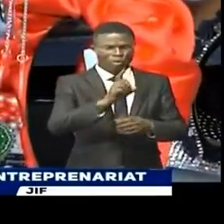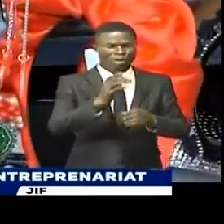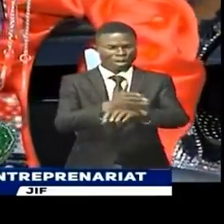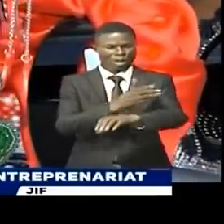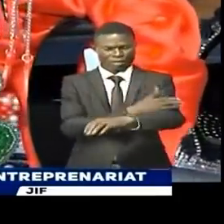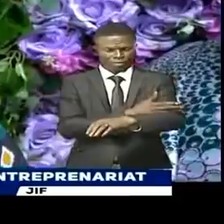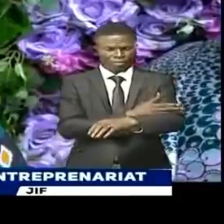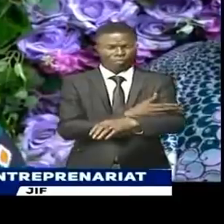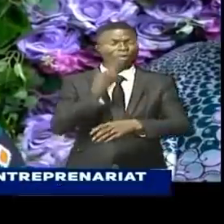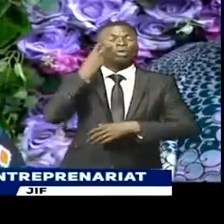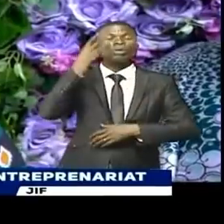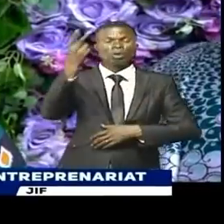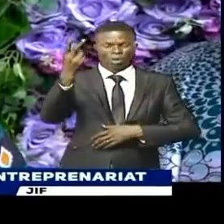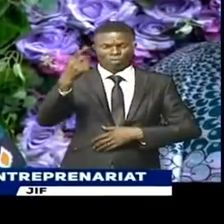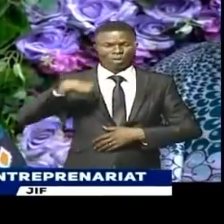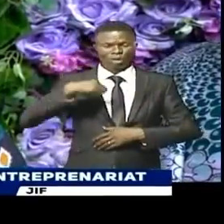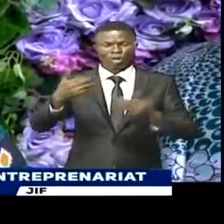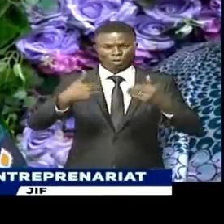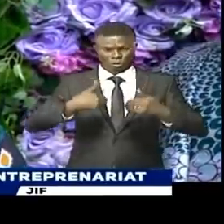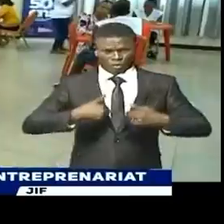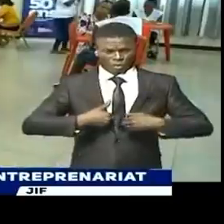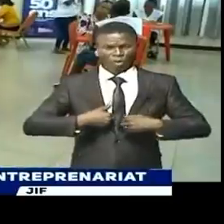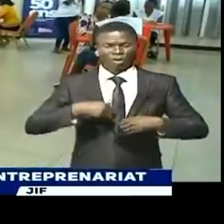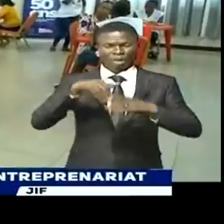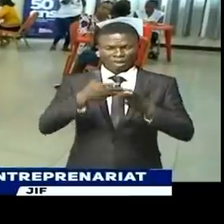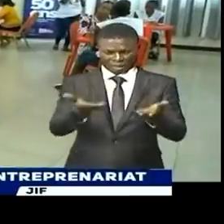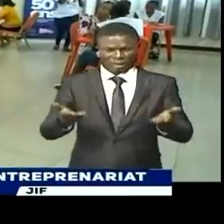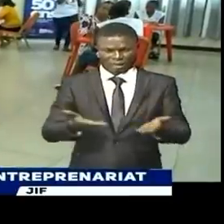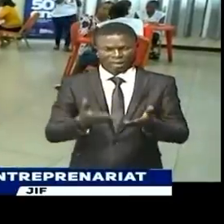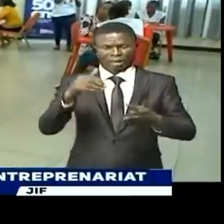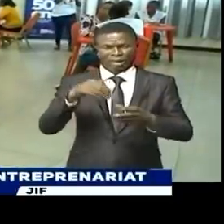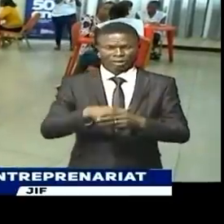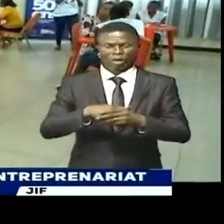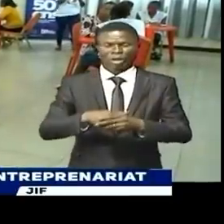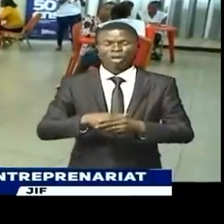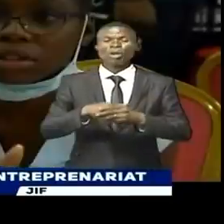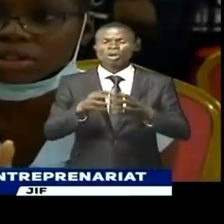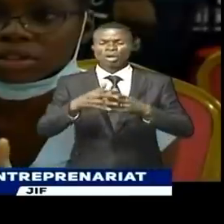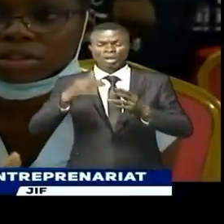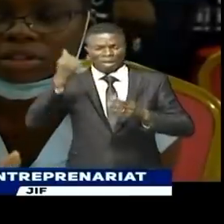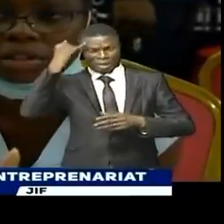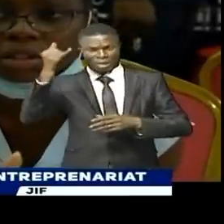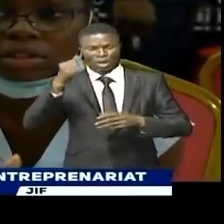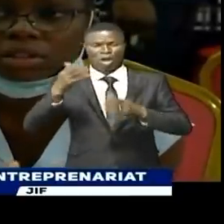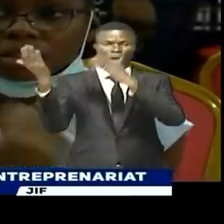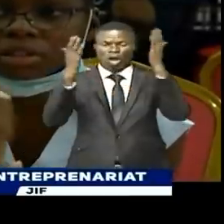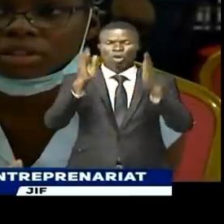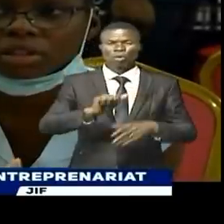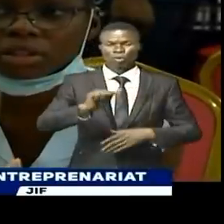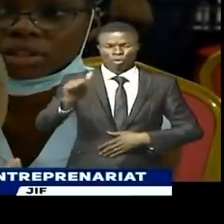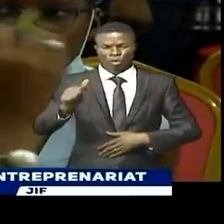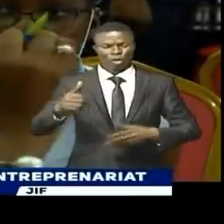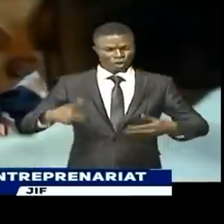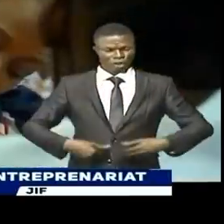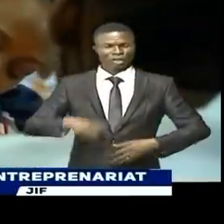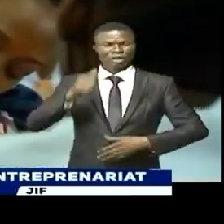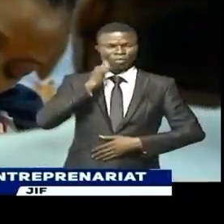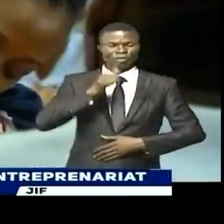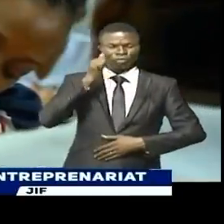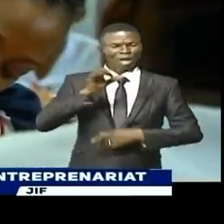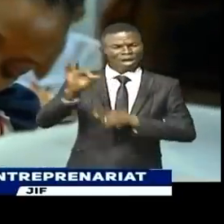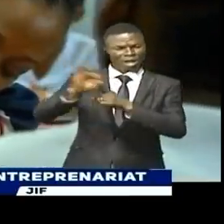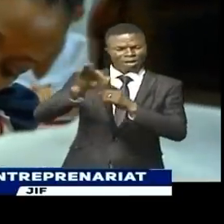vraiment la vision que nous avons de l'incubateur à travers l' incubateur pour la business unit quelques jeunes filles formées